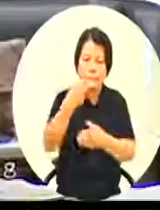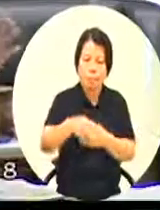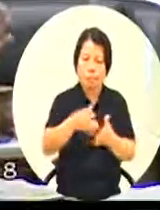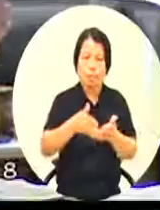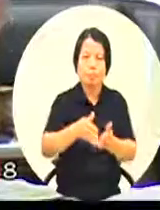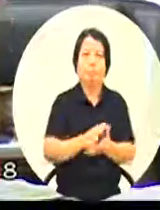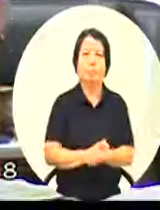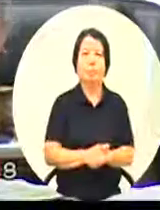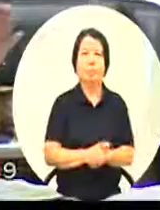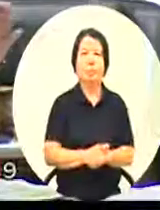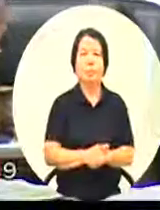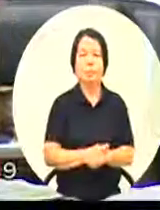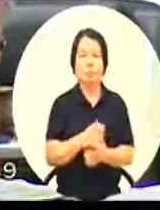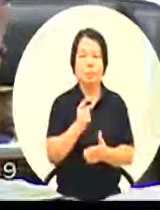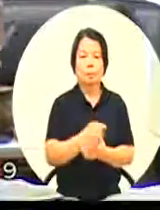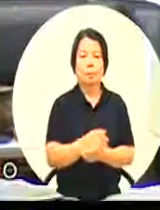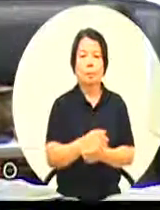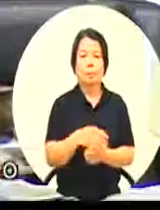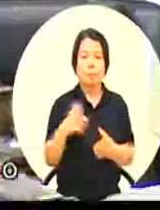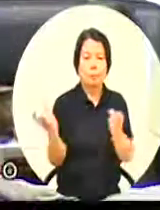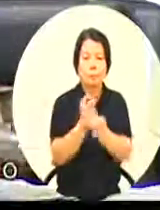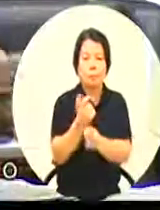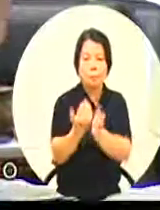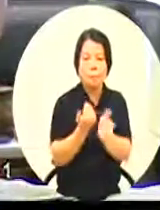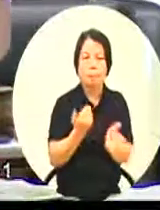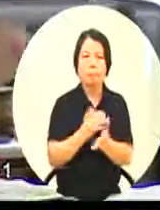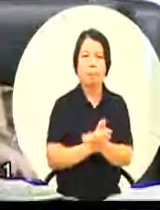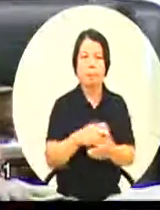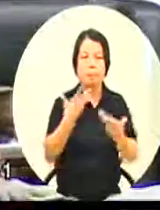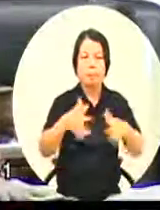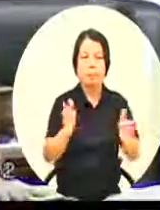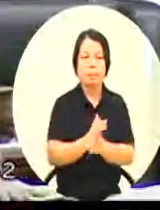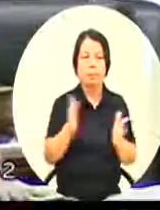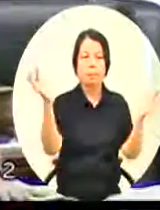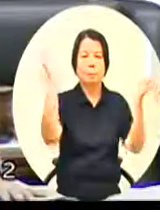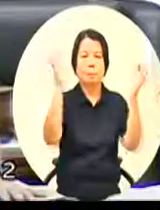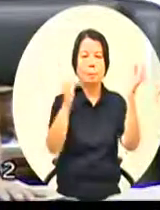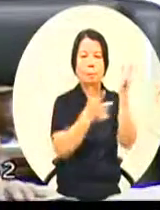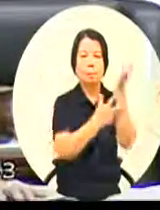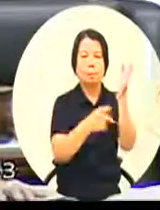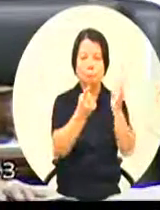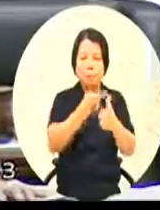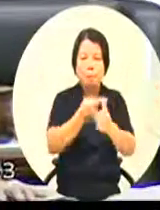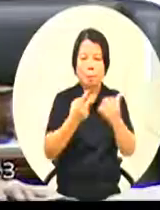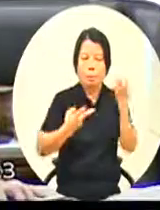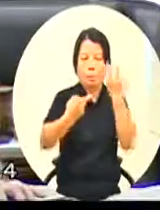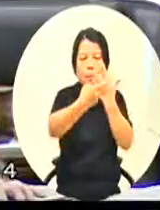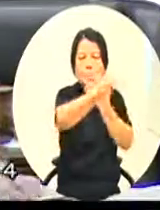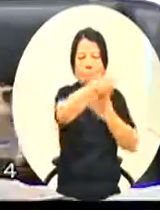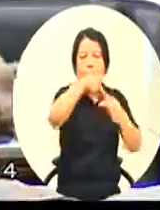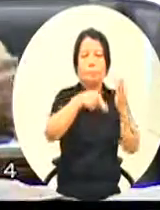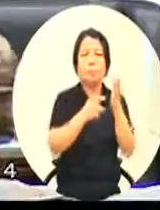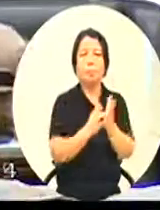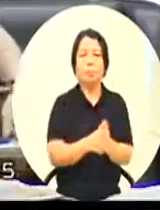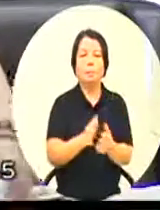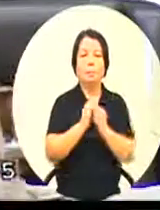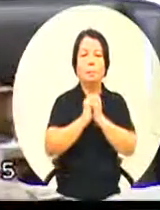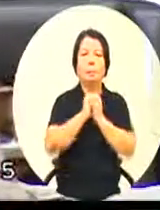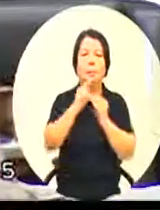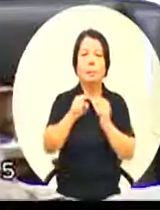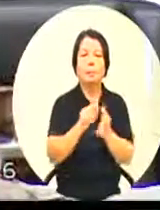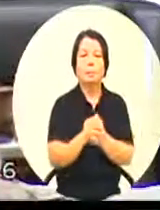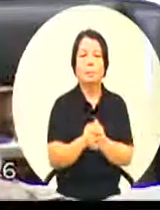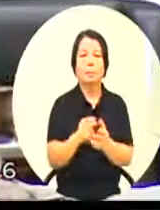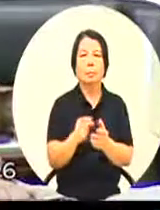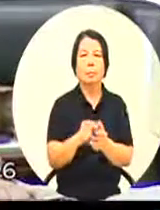啊，如果在台风来之前，如果有很多大树，其实也在先修的坑，也在讲哦，拜托这